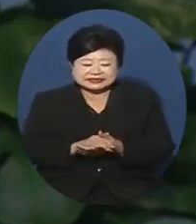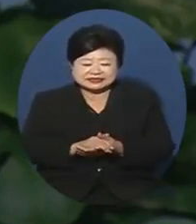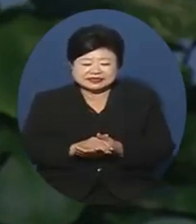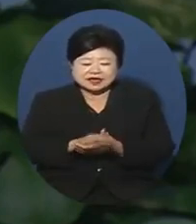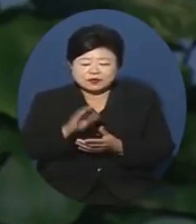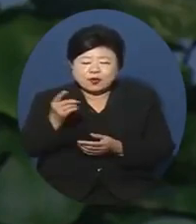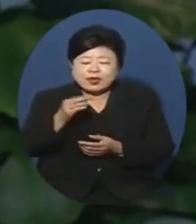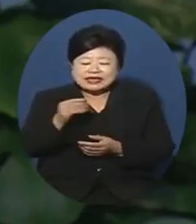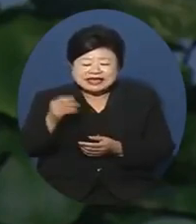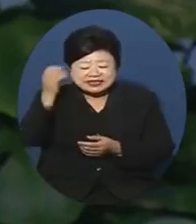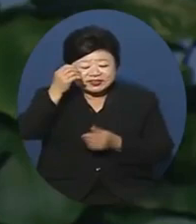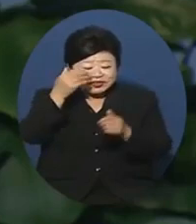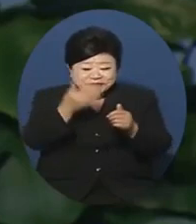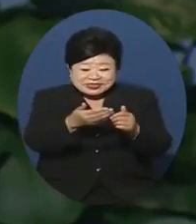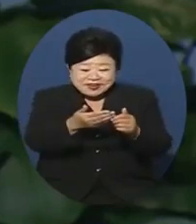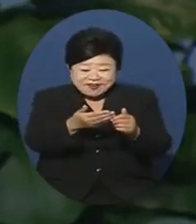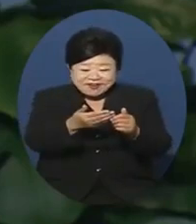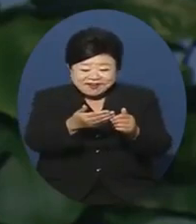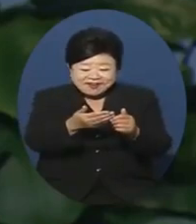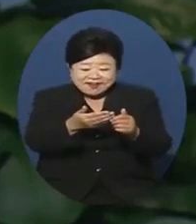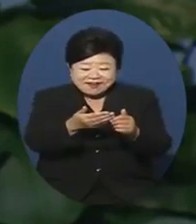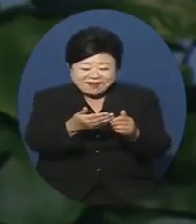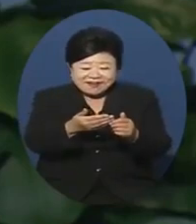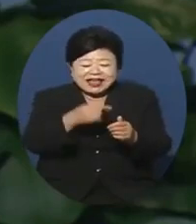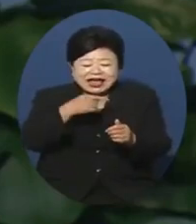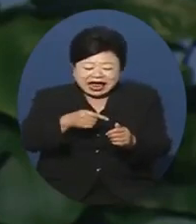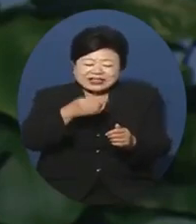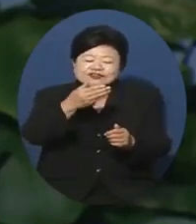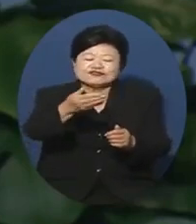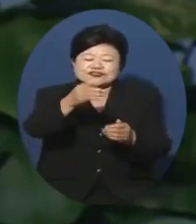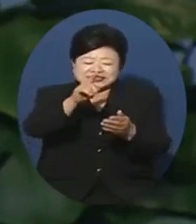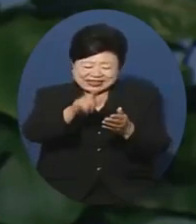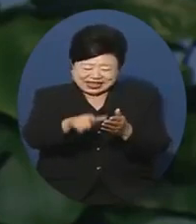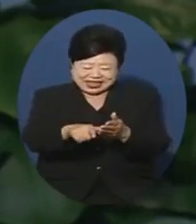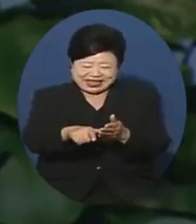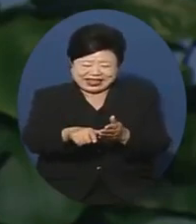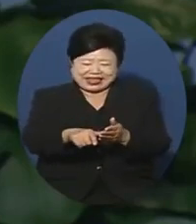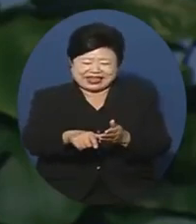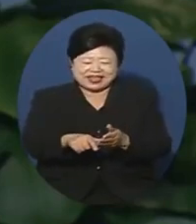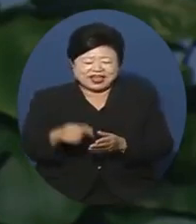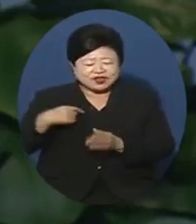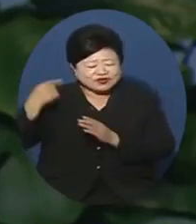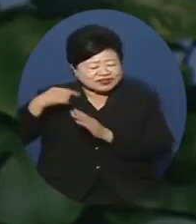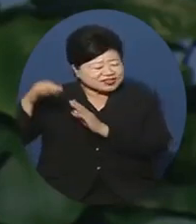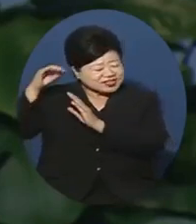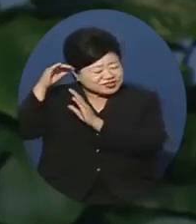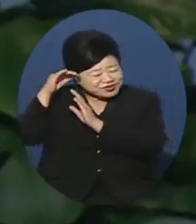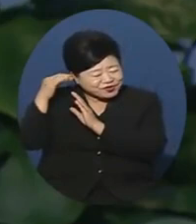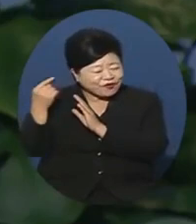보혜사 성령님께서 가르쳐 주실 때 귀를 기울여